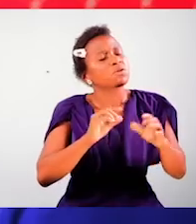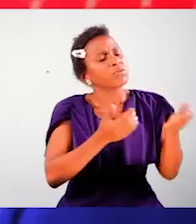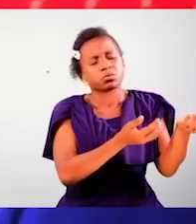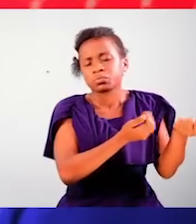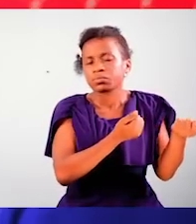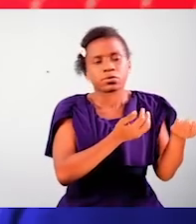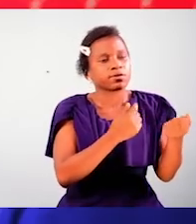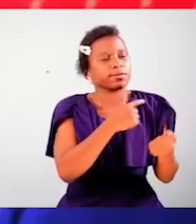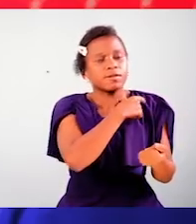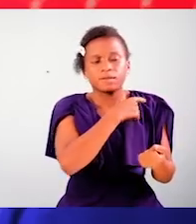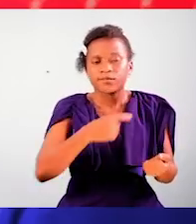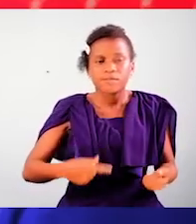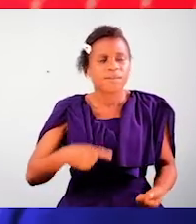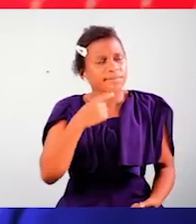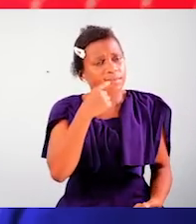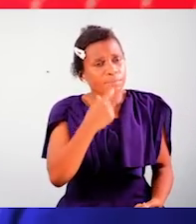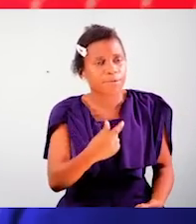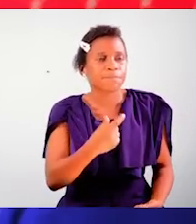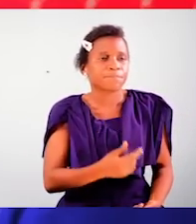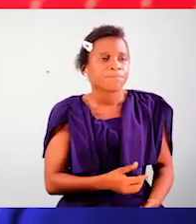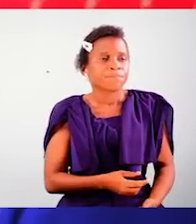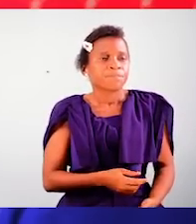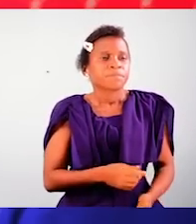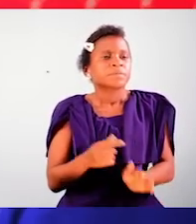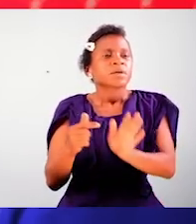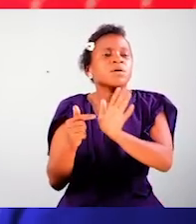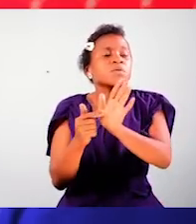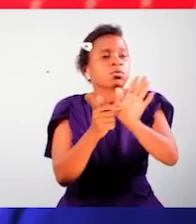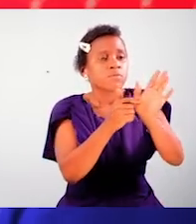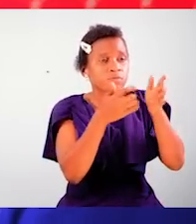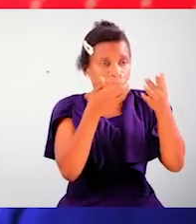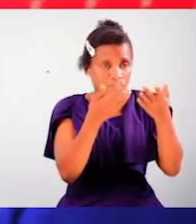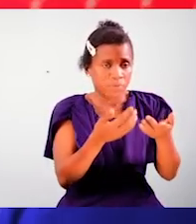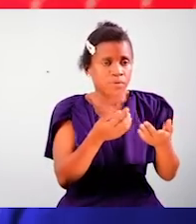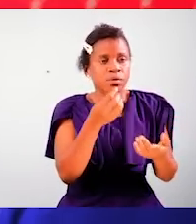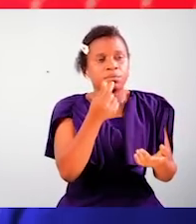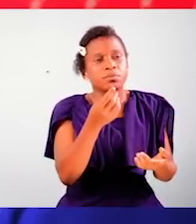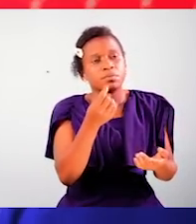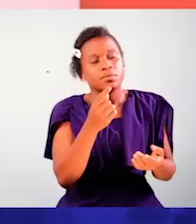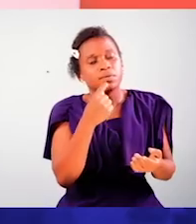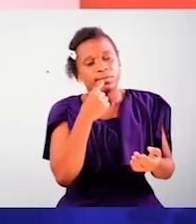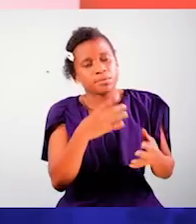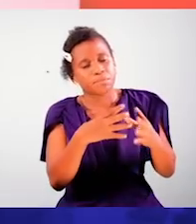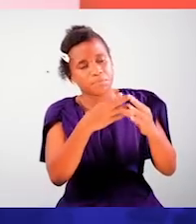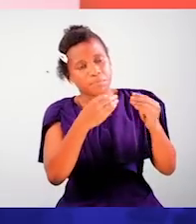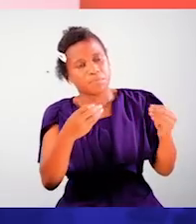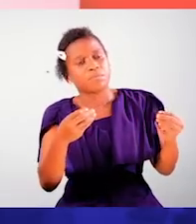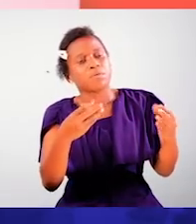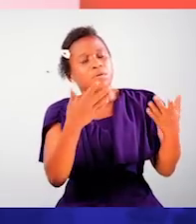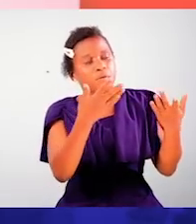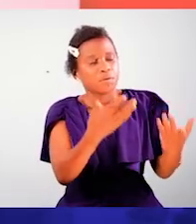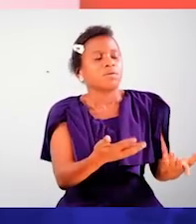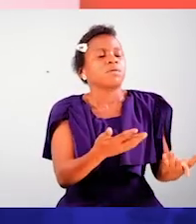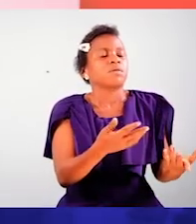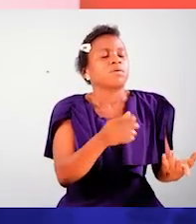mfano CAG anasema kuna pesa nyingi zimepotea kwa sababu watu hawakutoa risiti za